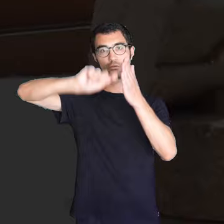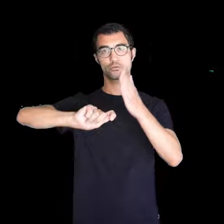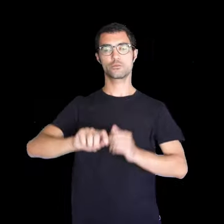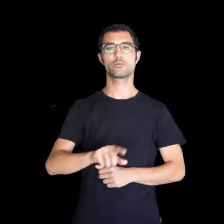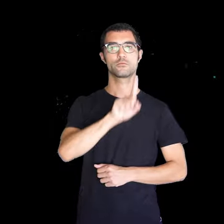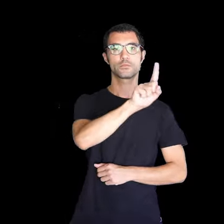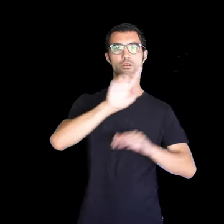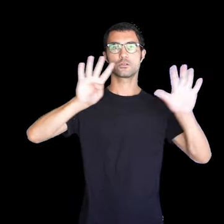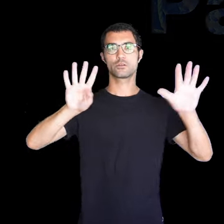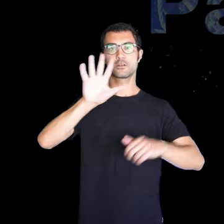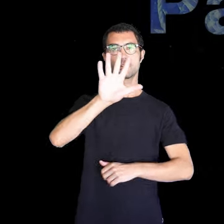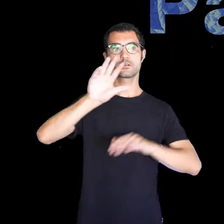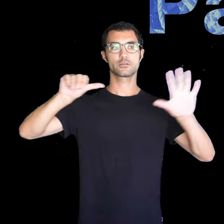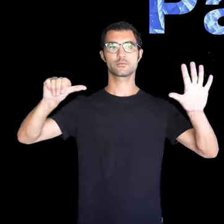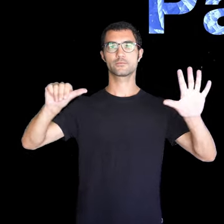56.